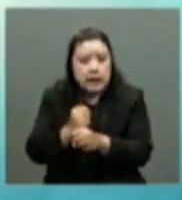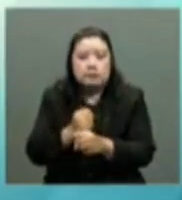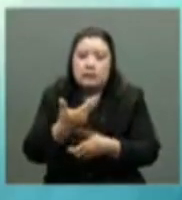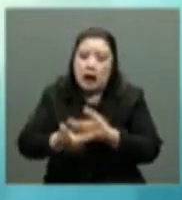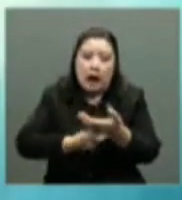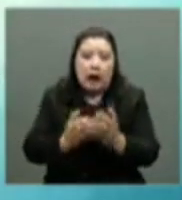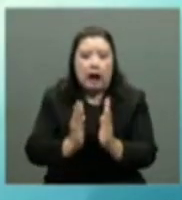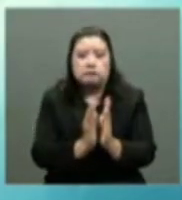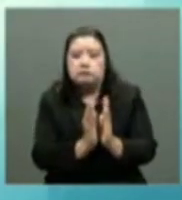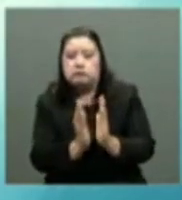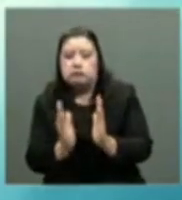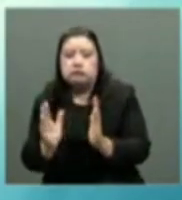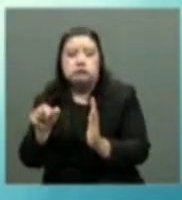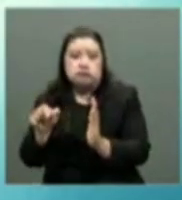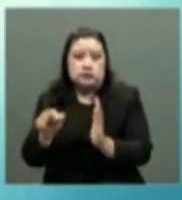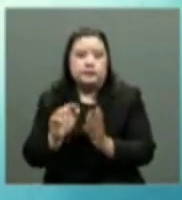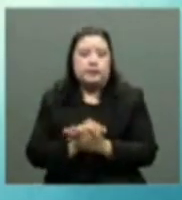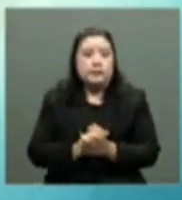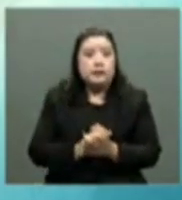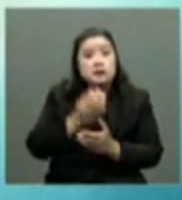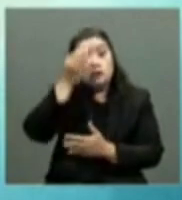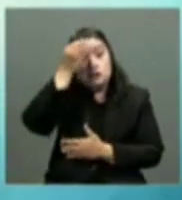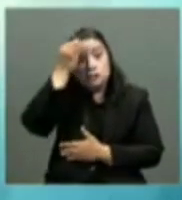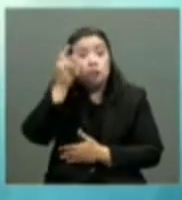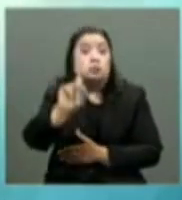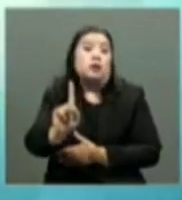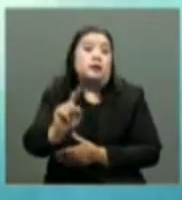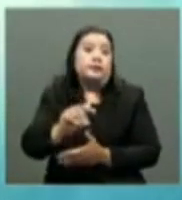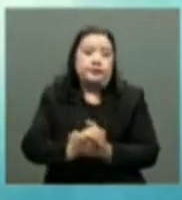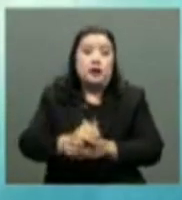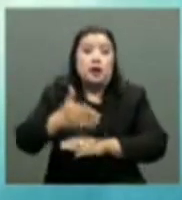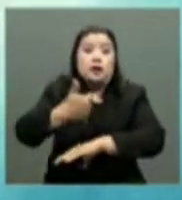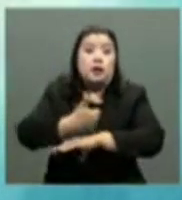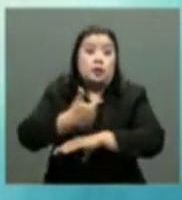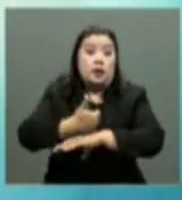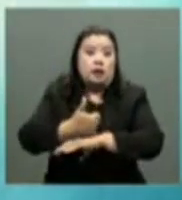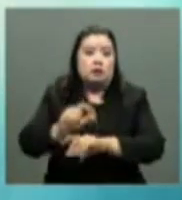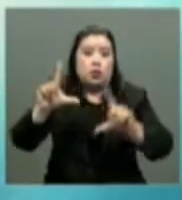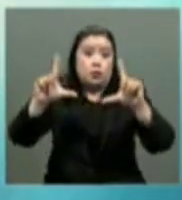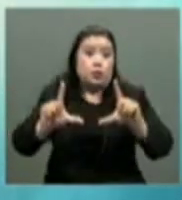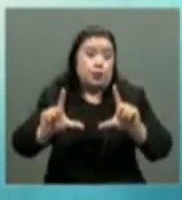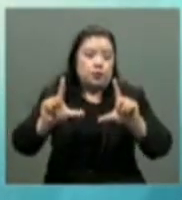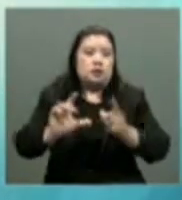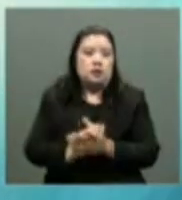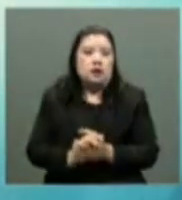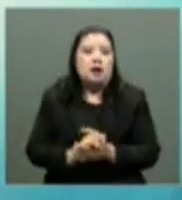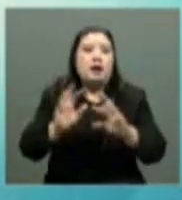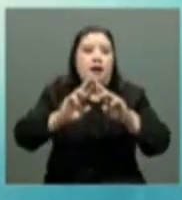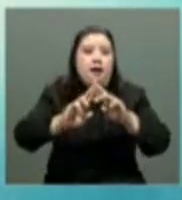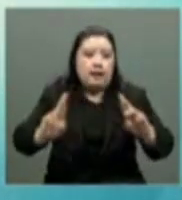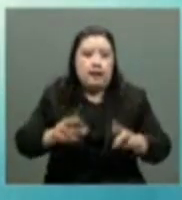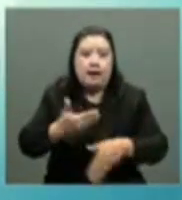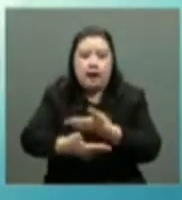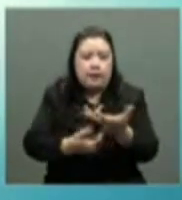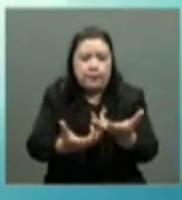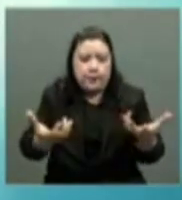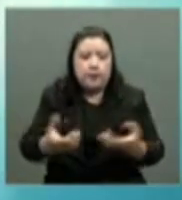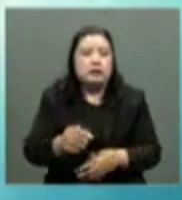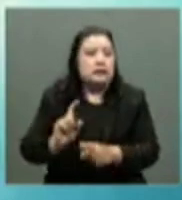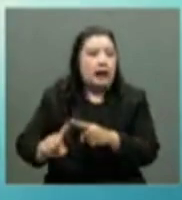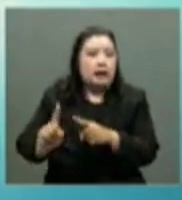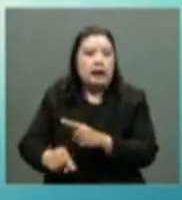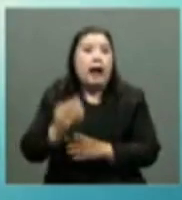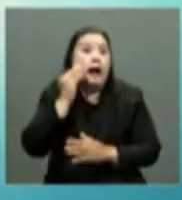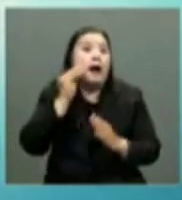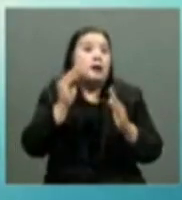าวทีเดียวญี่ปุ่นฮะญี่ปุ่นเป็นยังไงบ้างผู้ว่าการกรุงโตเกียวยื่นคำขาดกับชาวบ้านและร้านค้าให้อยู่บ้านและชัตดา